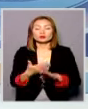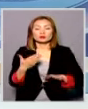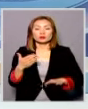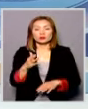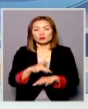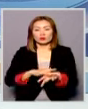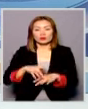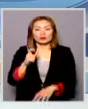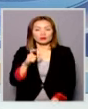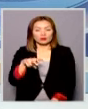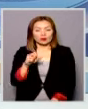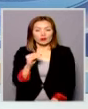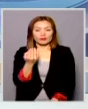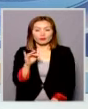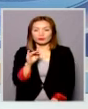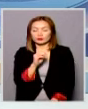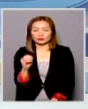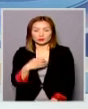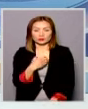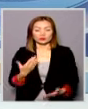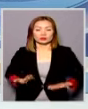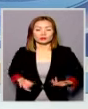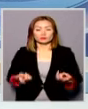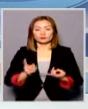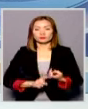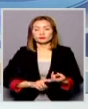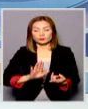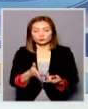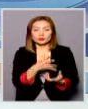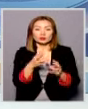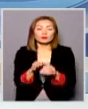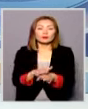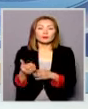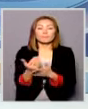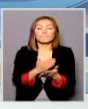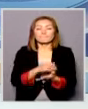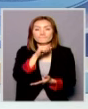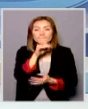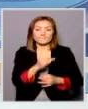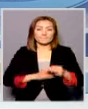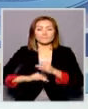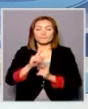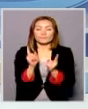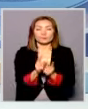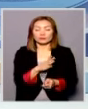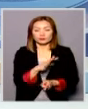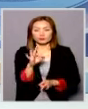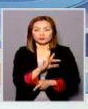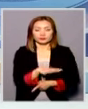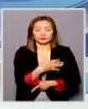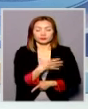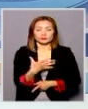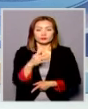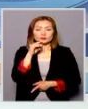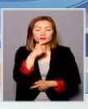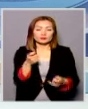компания» Народного банка Казахстана по страхованию жизни «Халк Лайф». Ход реализации программы был обсужден на встрече представителей